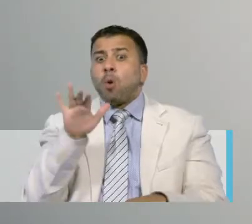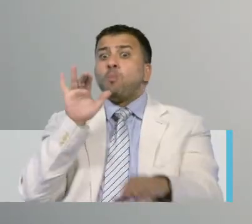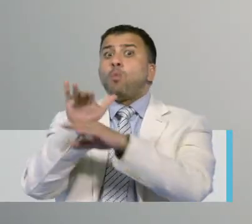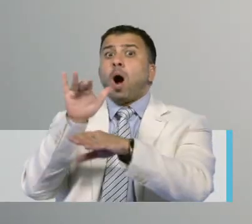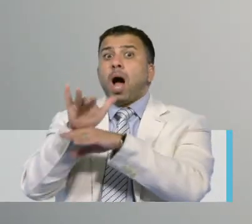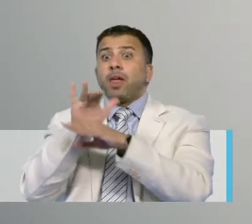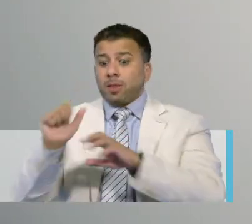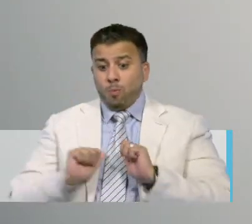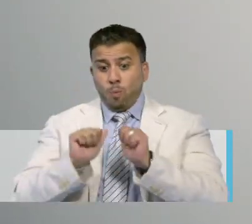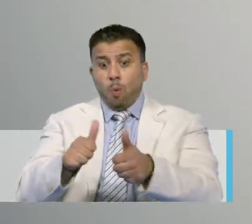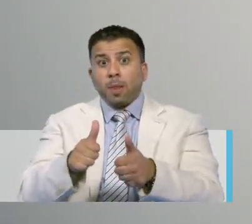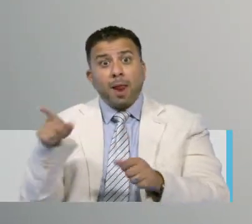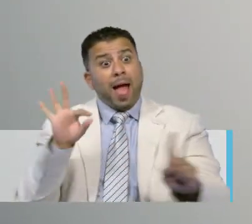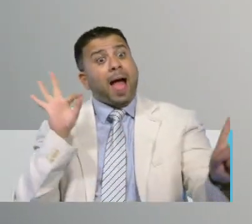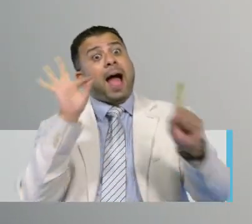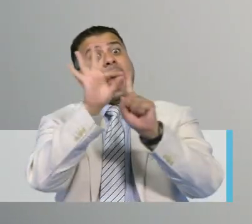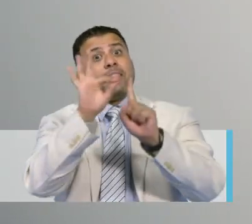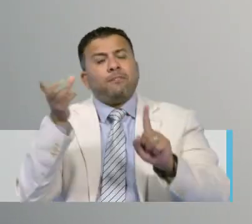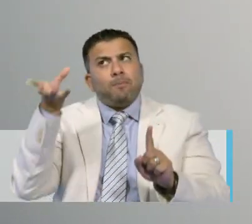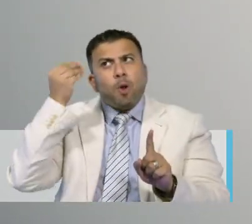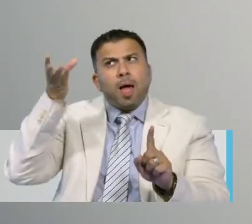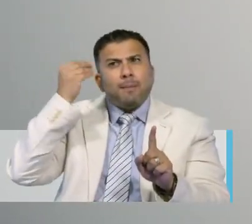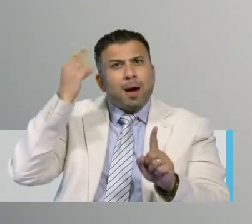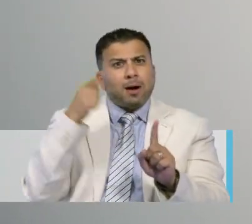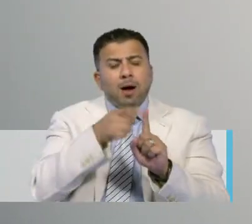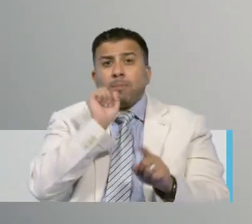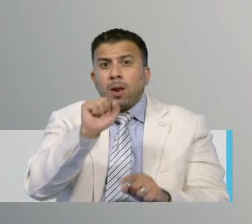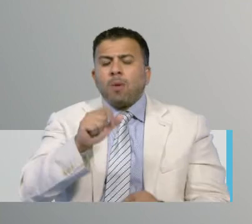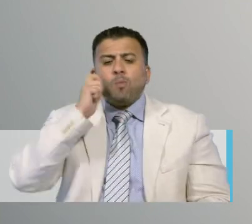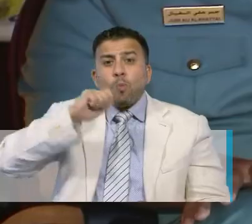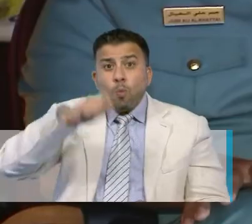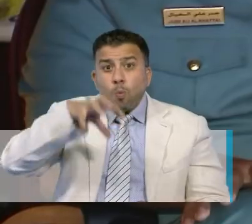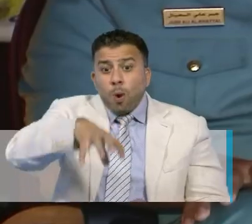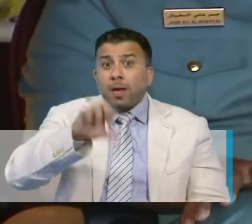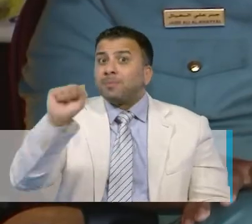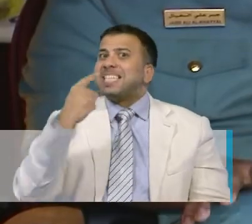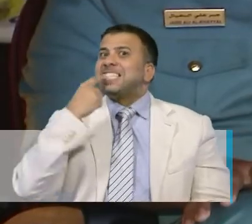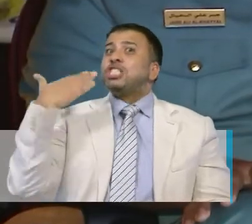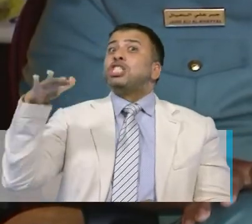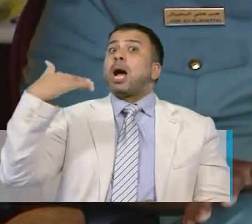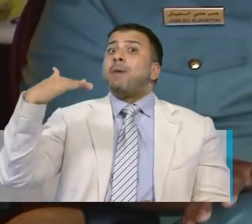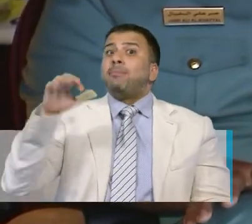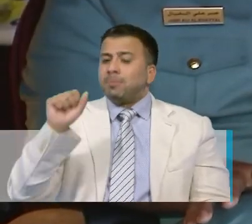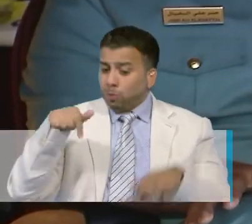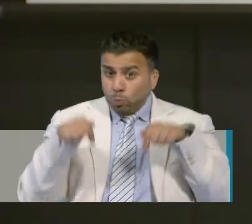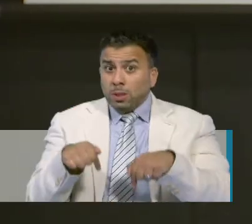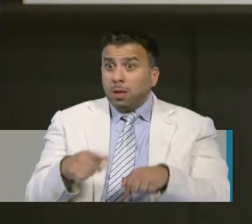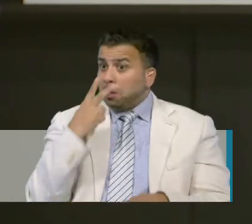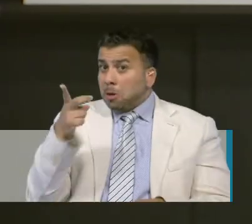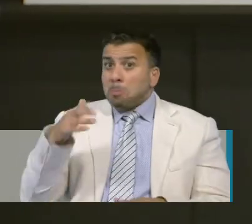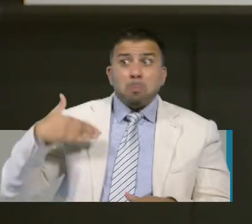المحاضرات والمبادرات الهادفة والملهمة لتمكين أبناء الوطن من فئة الشباب ليصبحوا